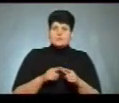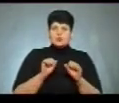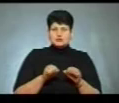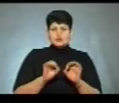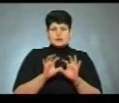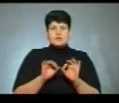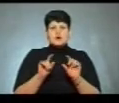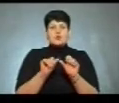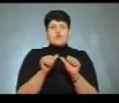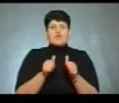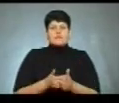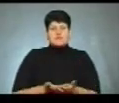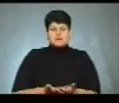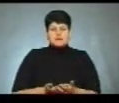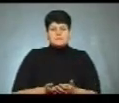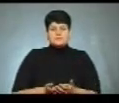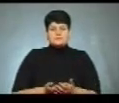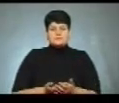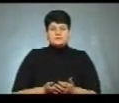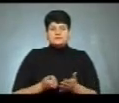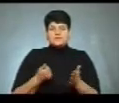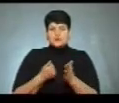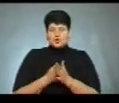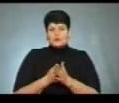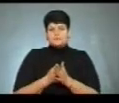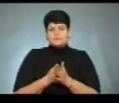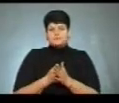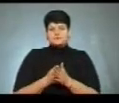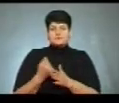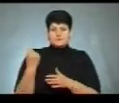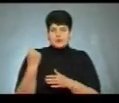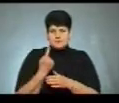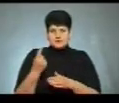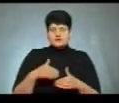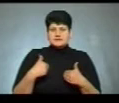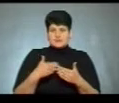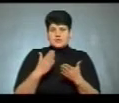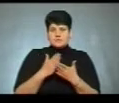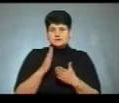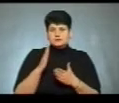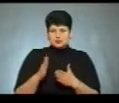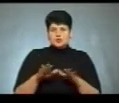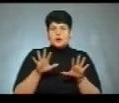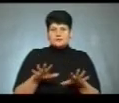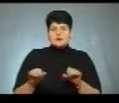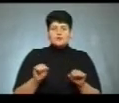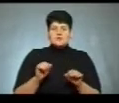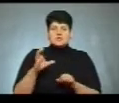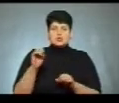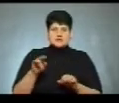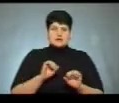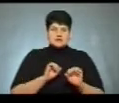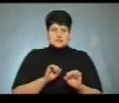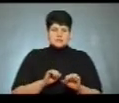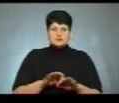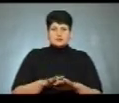оформлення? До місцевого управління, перше, це те, що звернення має відбуватися до місцевого управління соціального захисту за